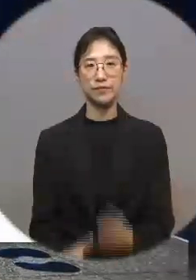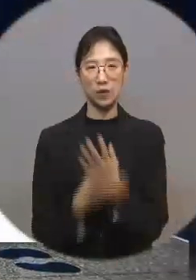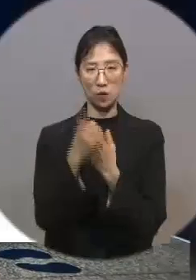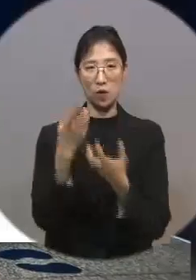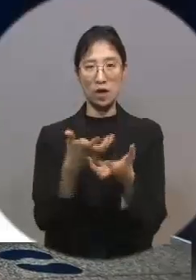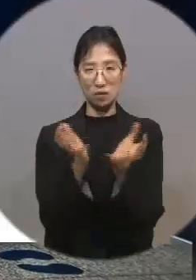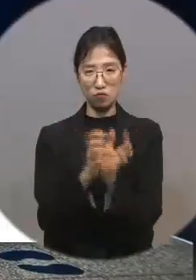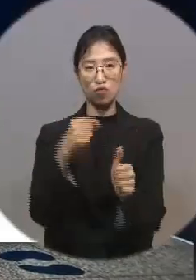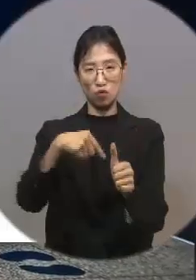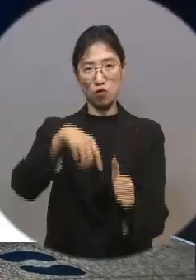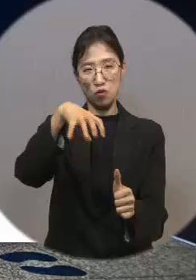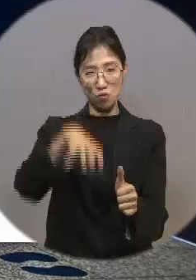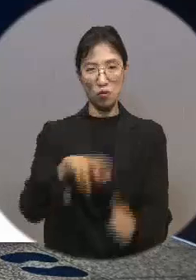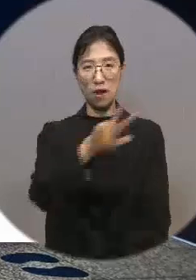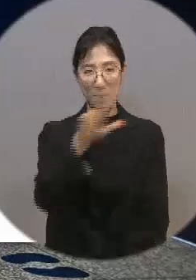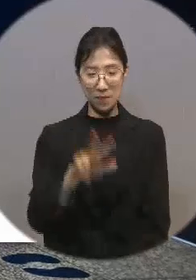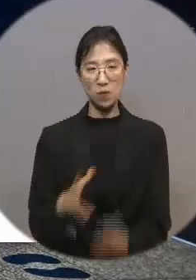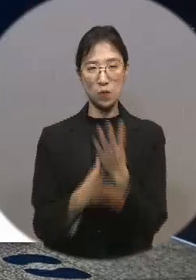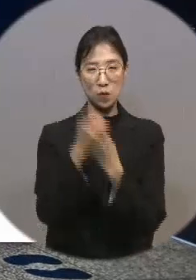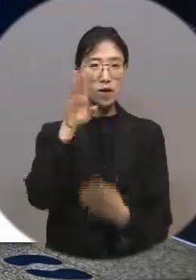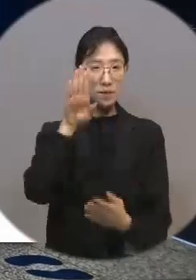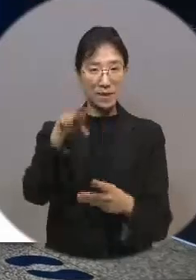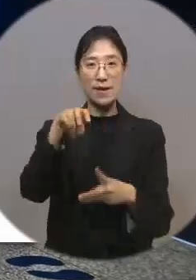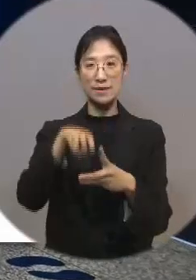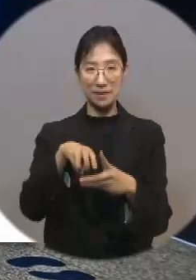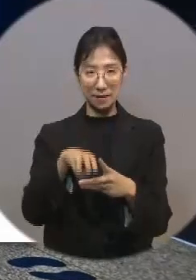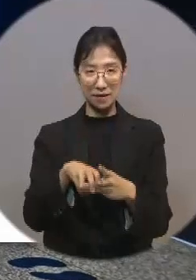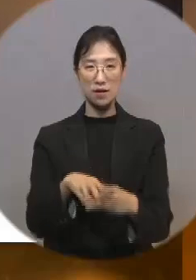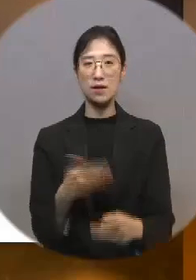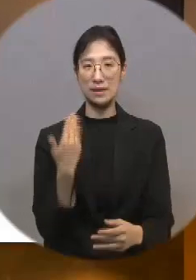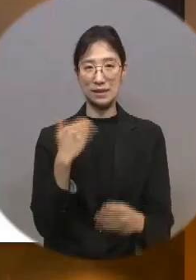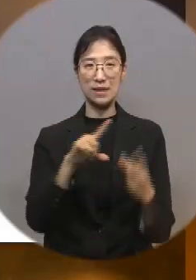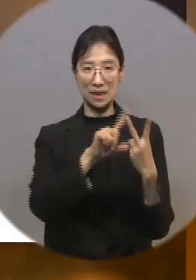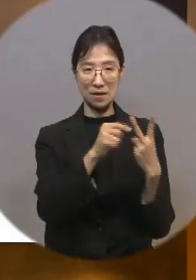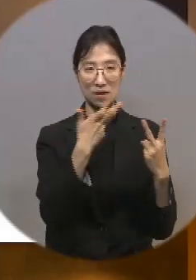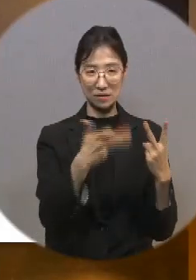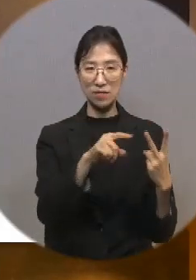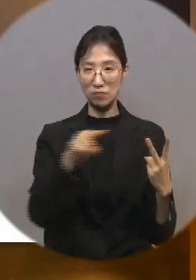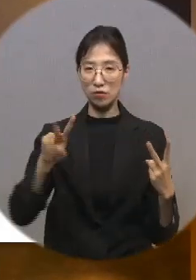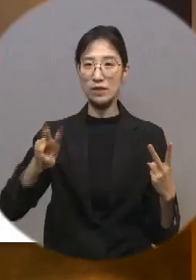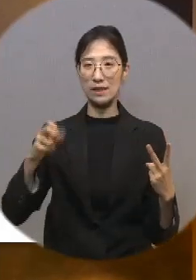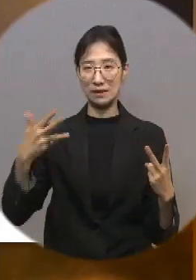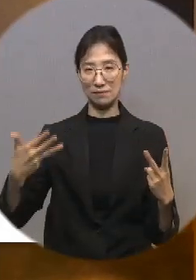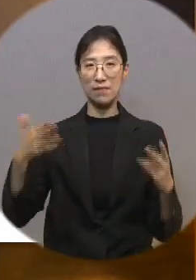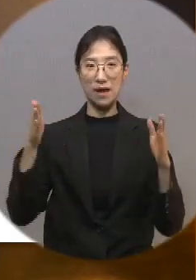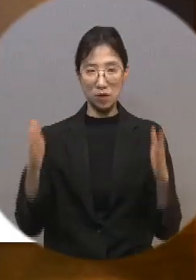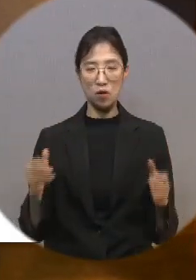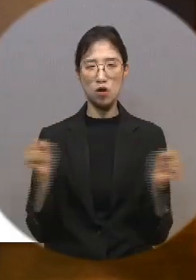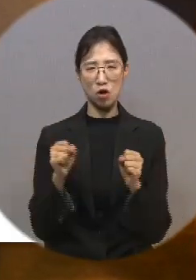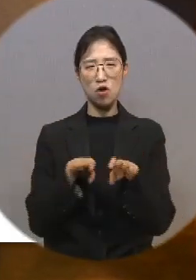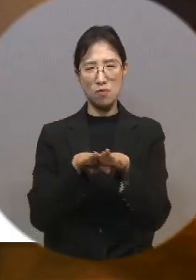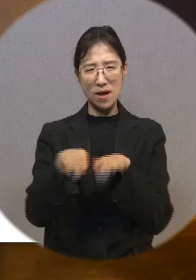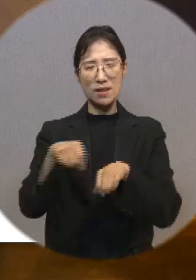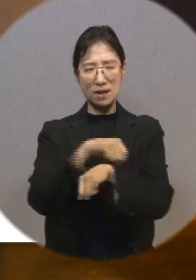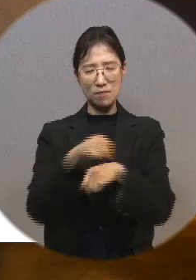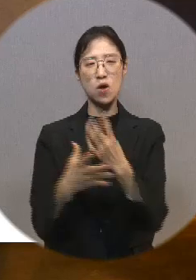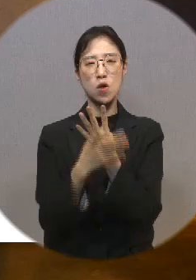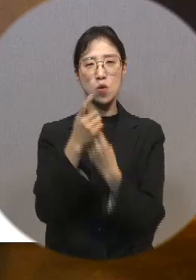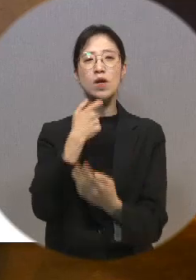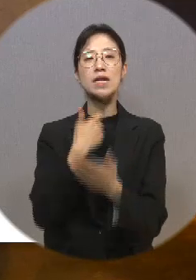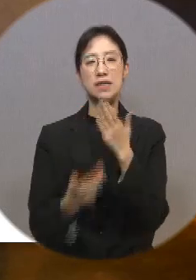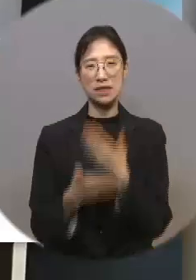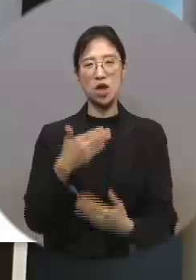통일부 국립통일교육원 한반도 통일미래센터는 지난 2월 18일부터 28일까지 겨울방학 특별 통일체험